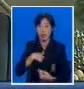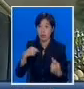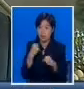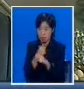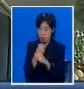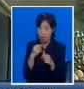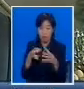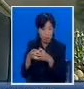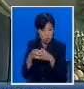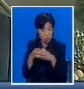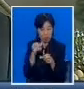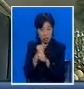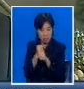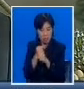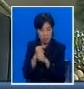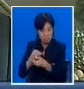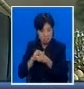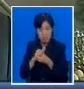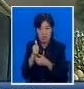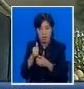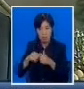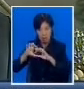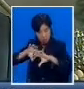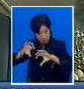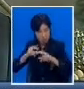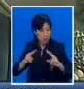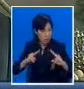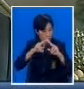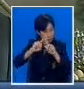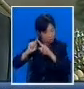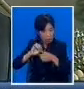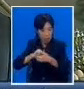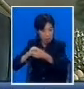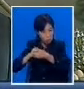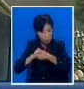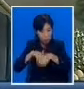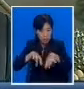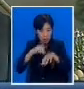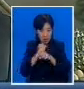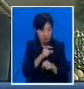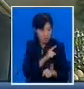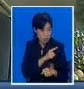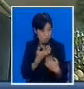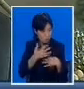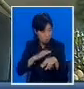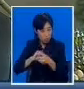ครัฐซึ่งต้องมีข้ามกรมข้ามกระทรวงรับผิดชอบร่วมกันเนี่ยนะครับผมไม่เคยค